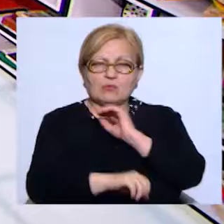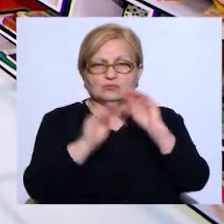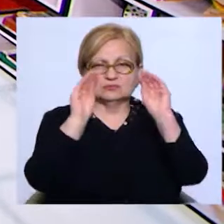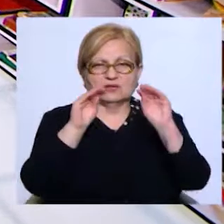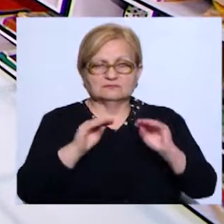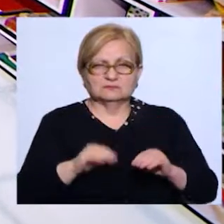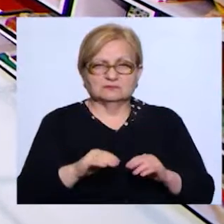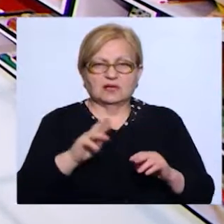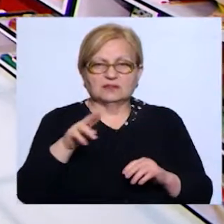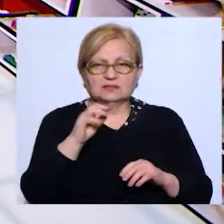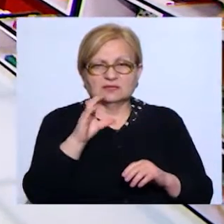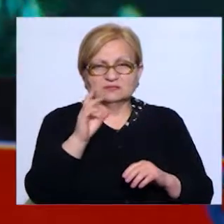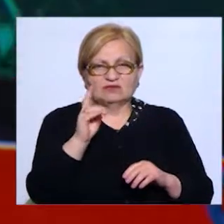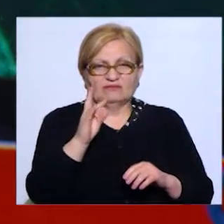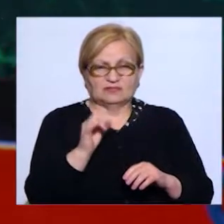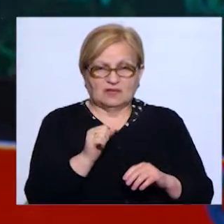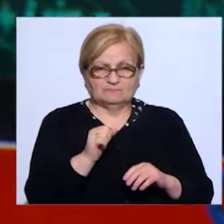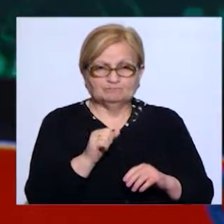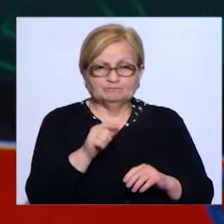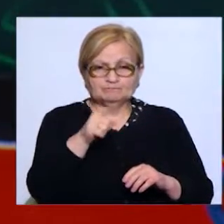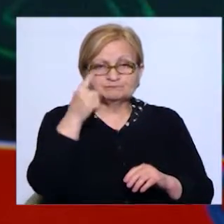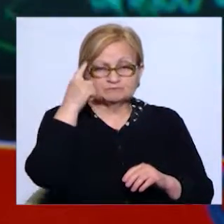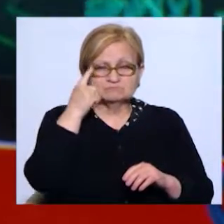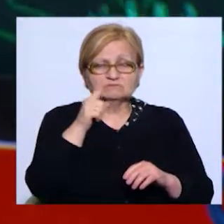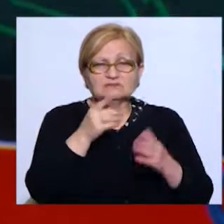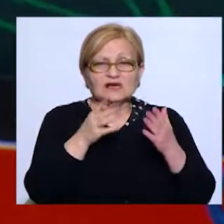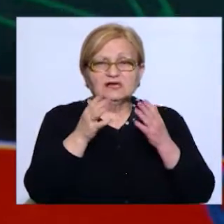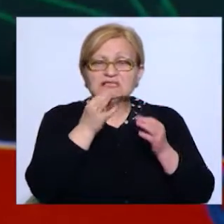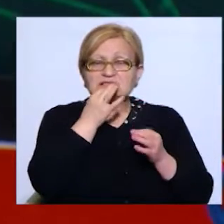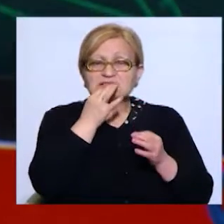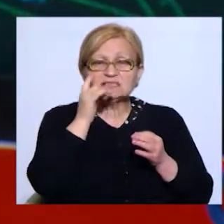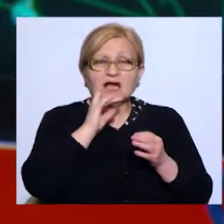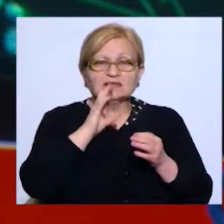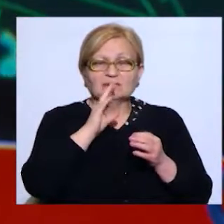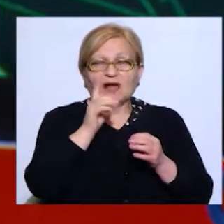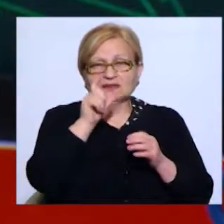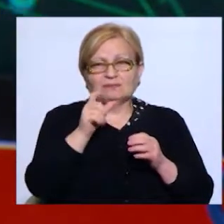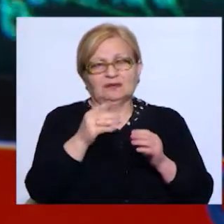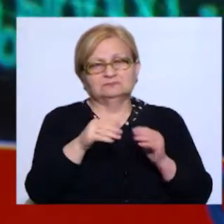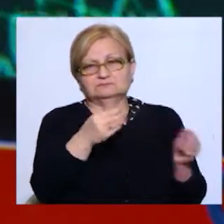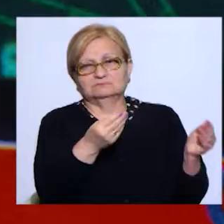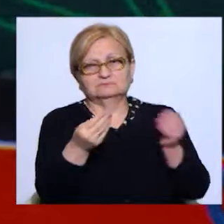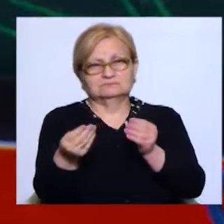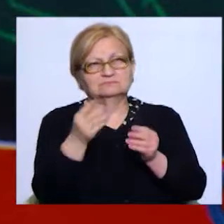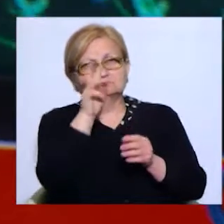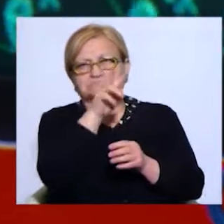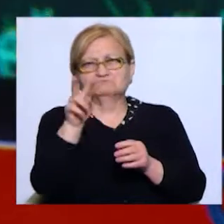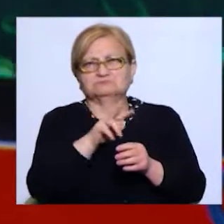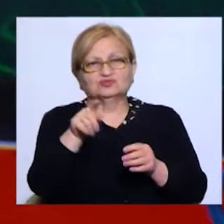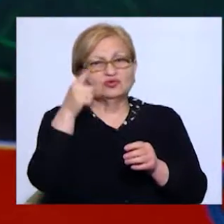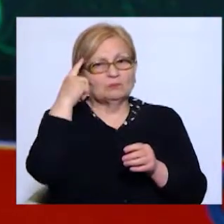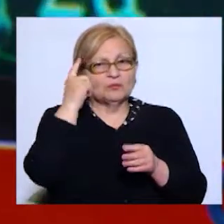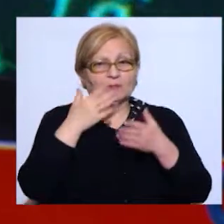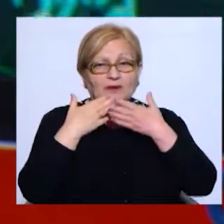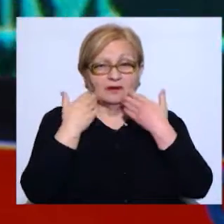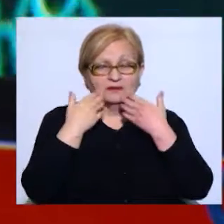რამხელა პროცესია, სანამ თქვენამდე ესეთი პატარა ერთგვერდიანი ინფორმაცია მოვა, რომელიც ასე